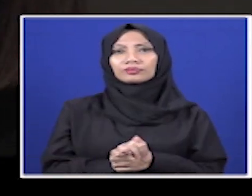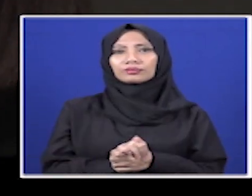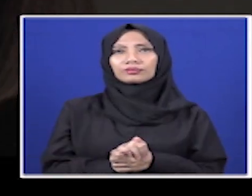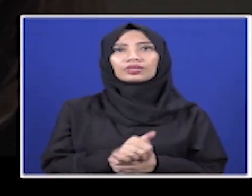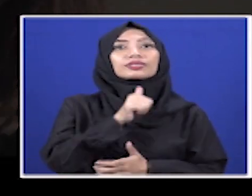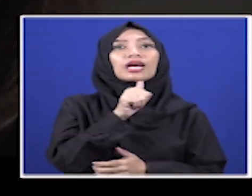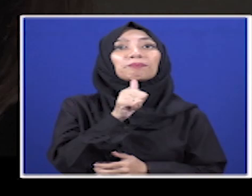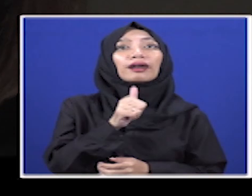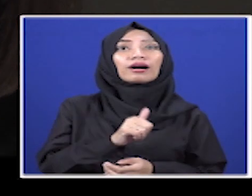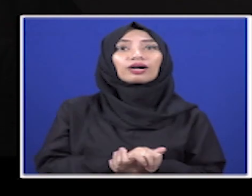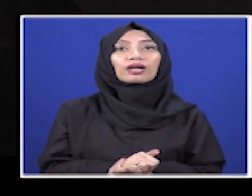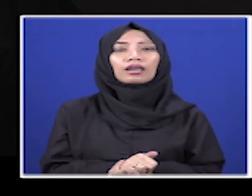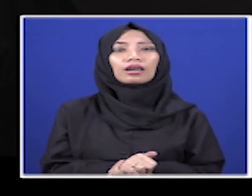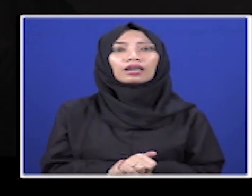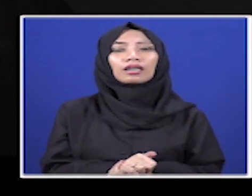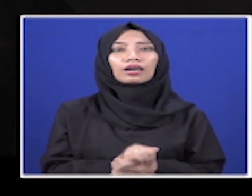siapa